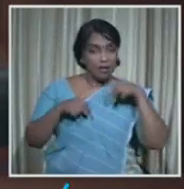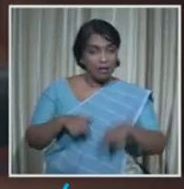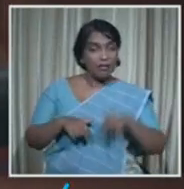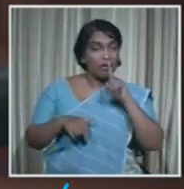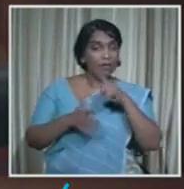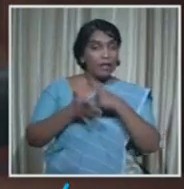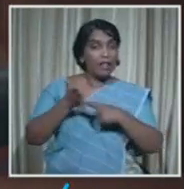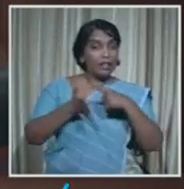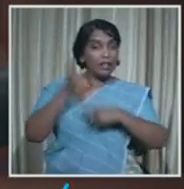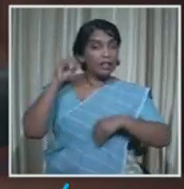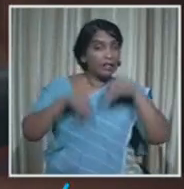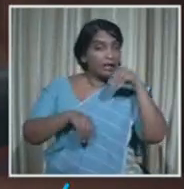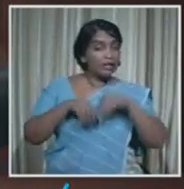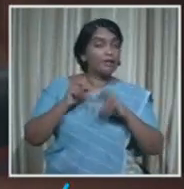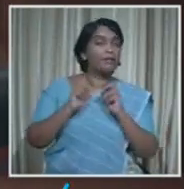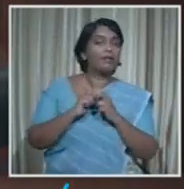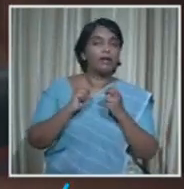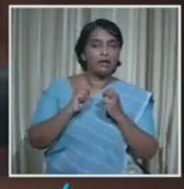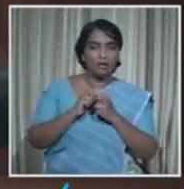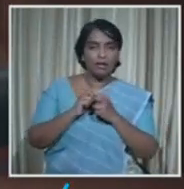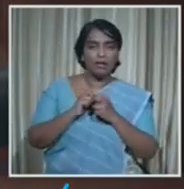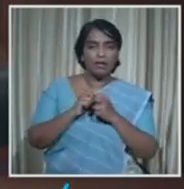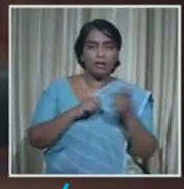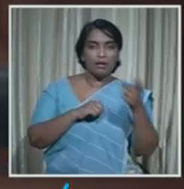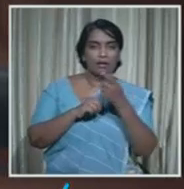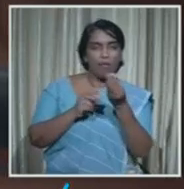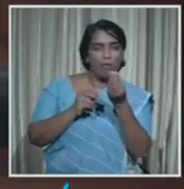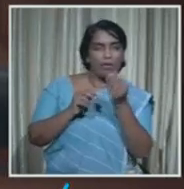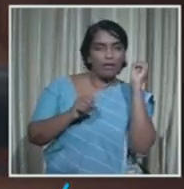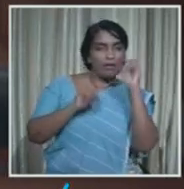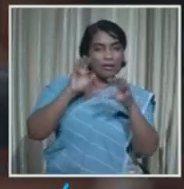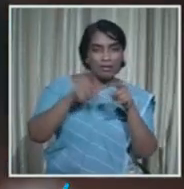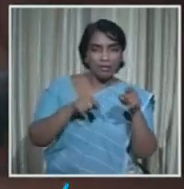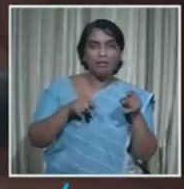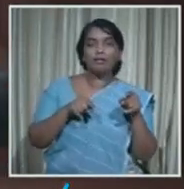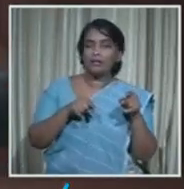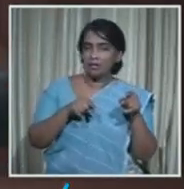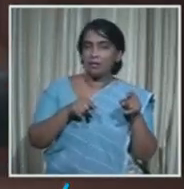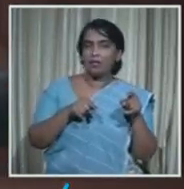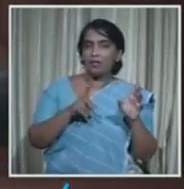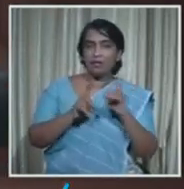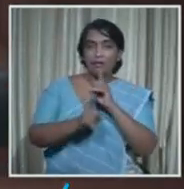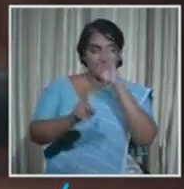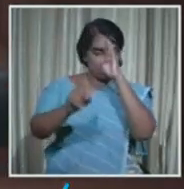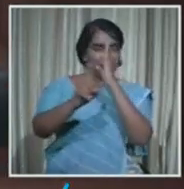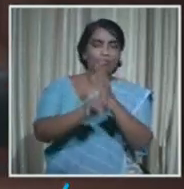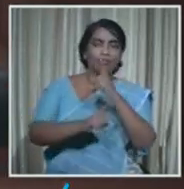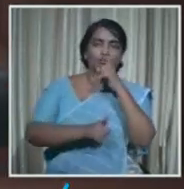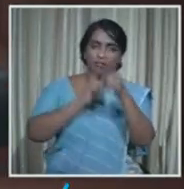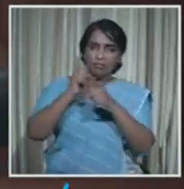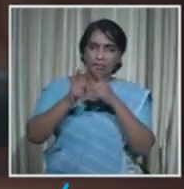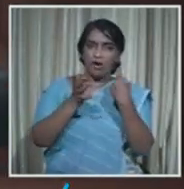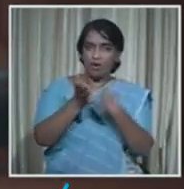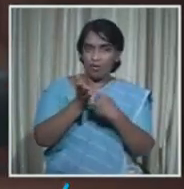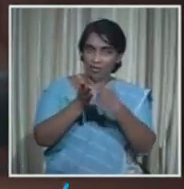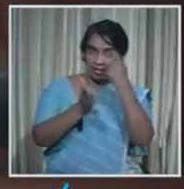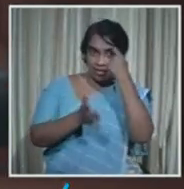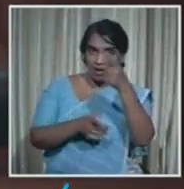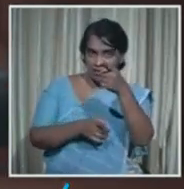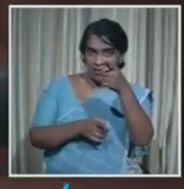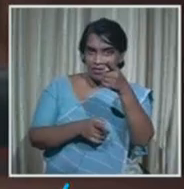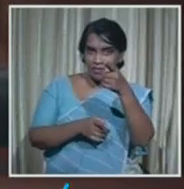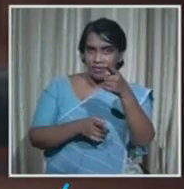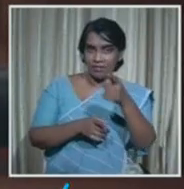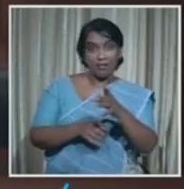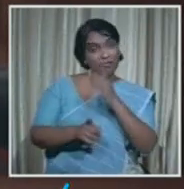अर्बुदे इन सो एन गिकम पोटी पोटी कैली दागने अभी रुजु कथाकर लेते दोनी हरिद एव